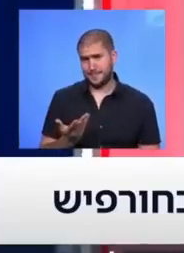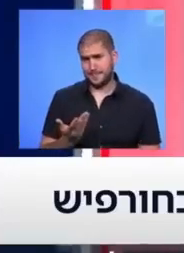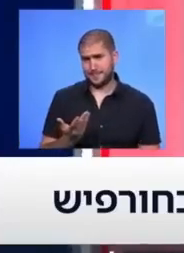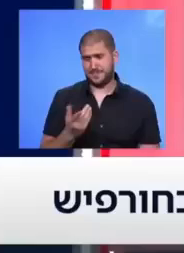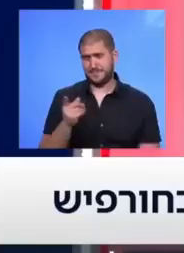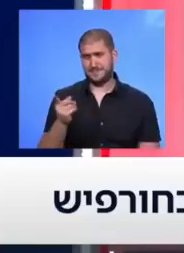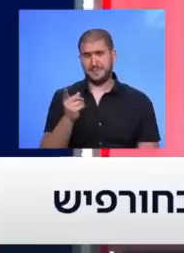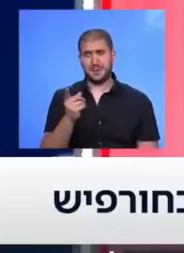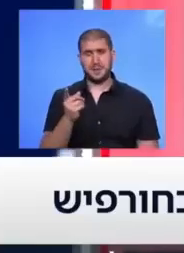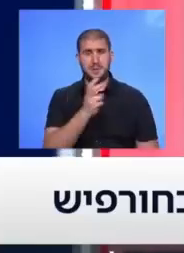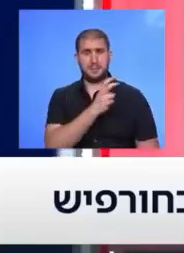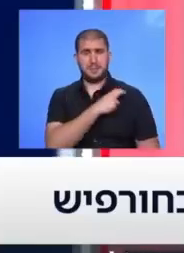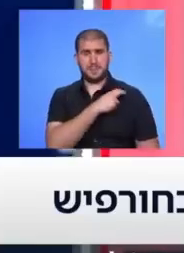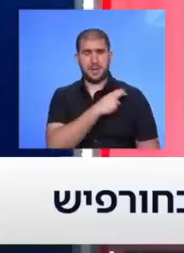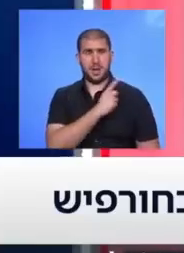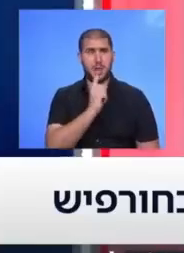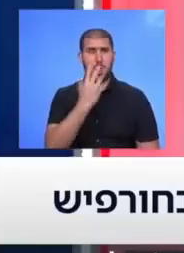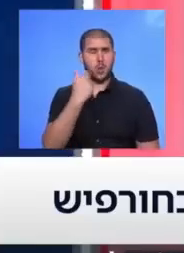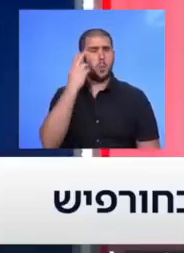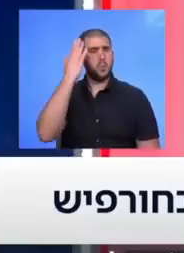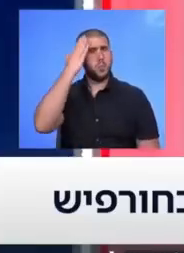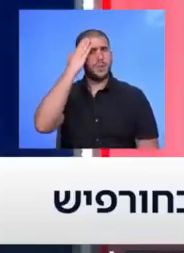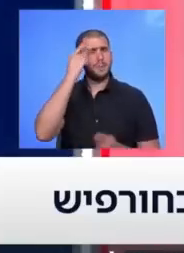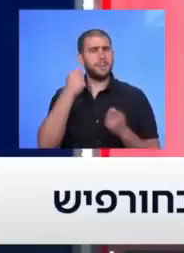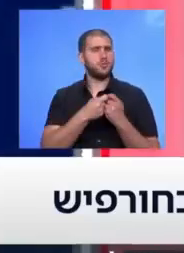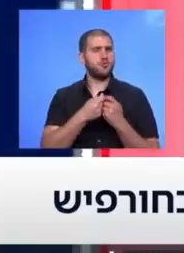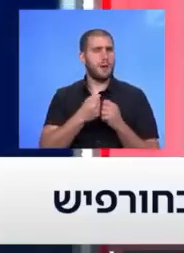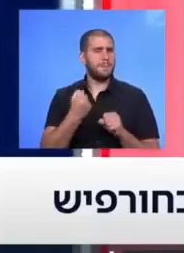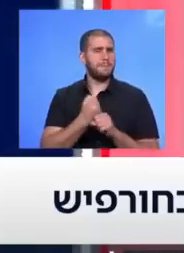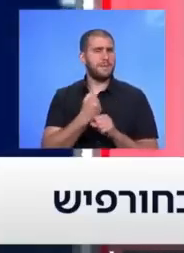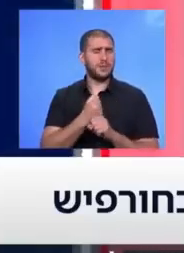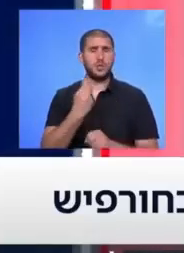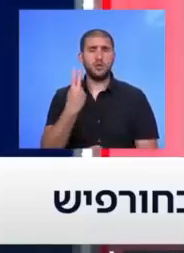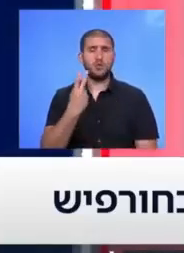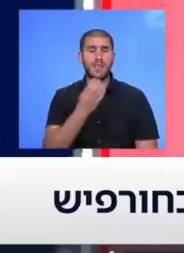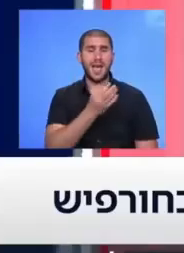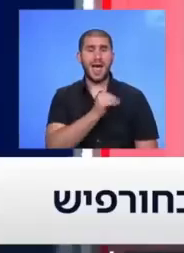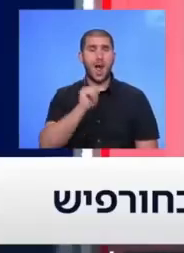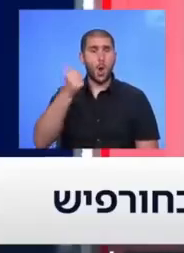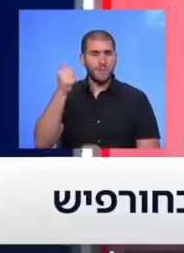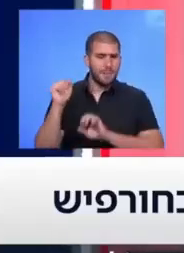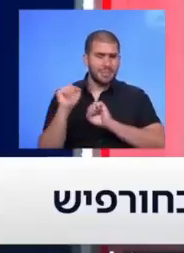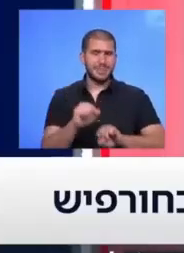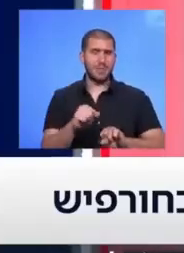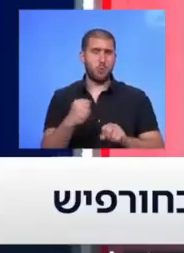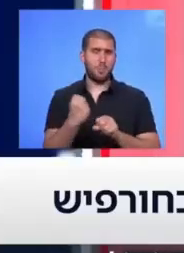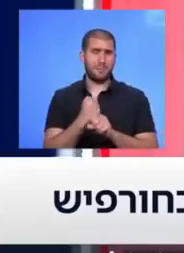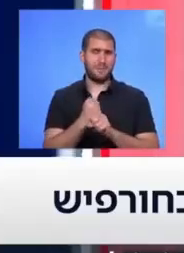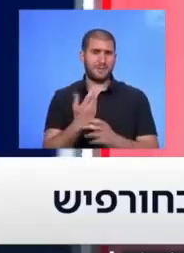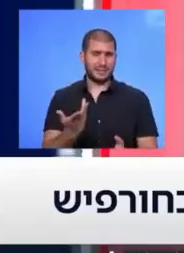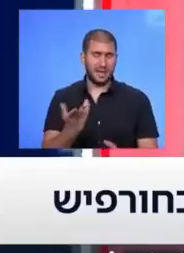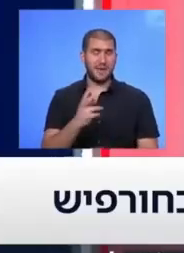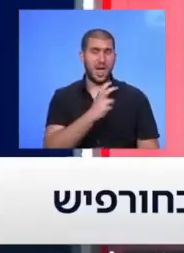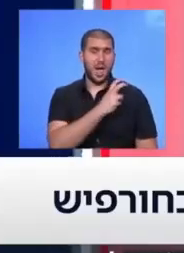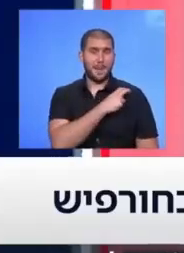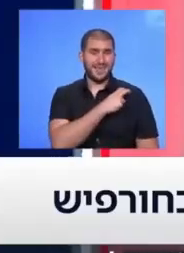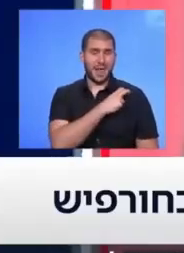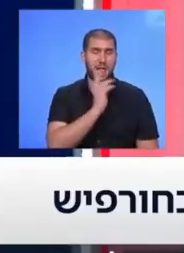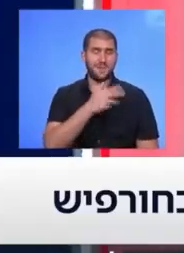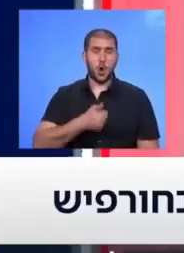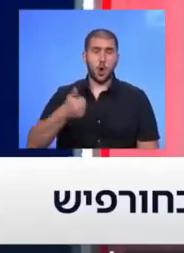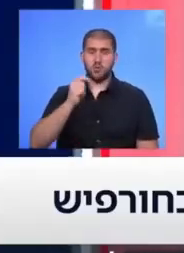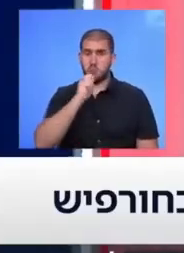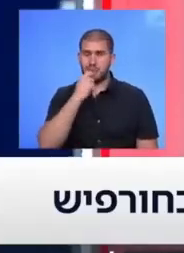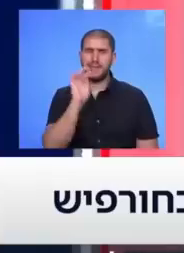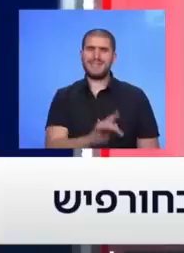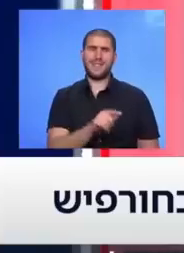במטה הכללי לא הייתה תמימות דעים לגבי המבצע הזה. שני אלופים תמכו במבצע הזה, והרמטכ"ל וראש אמן